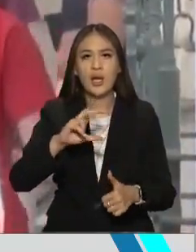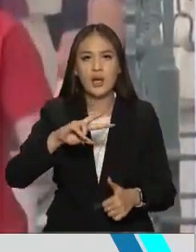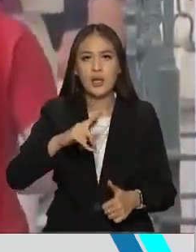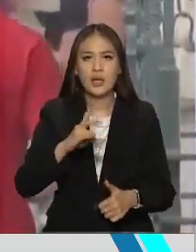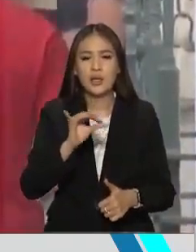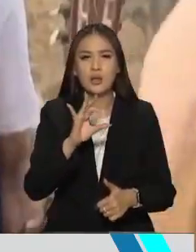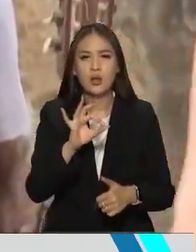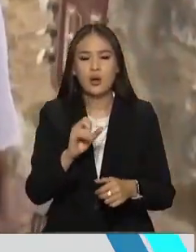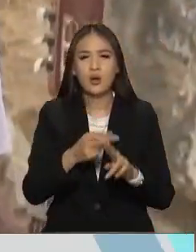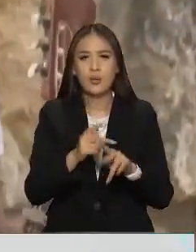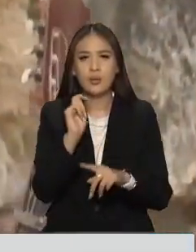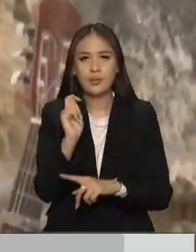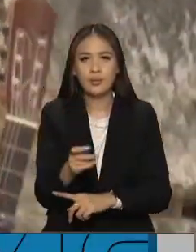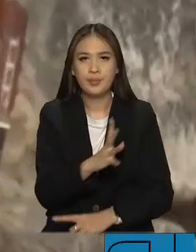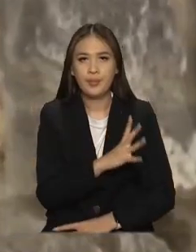симбекова